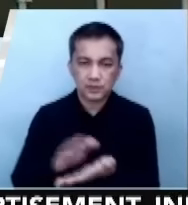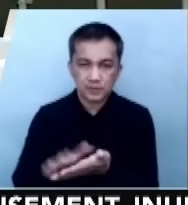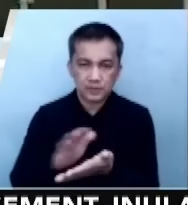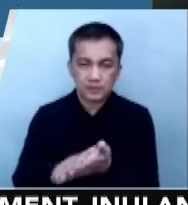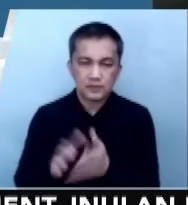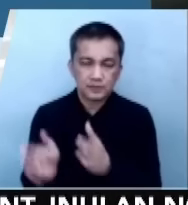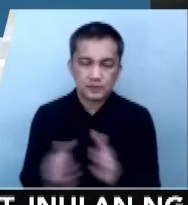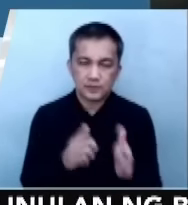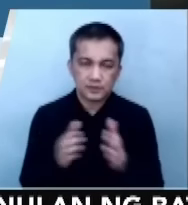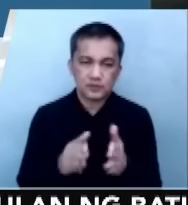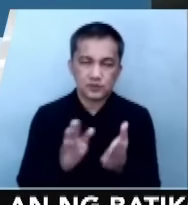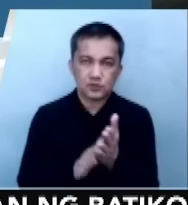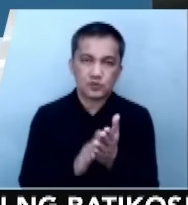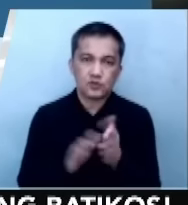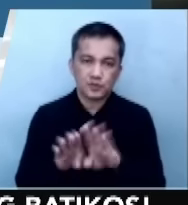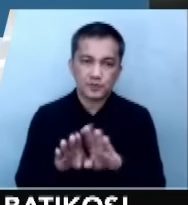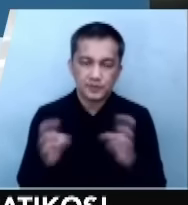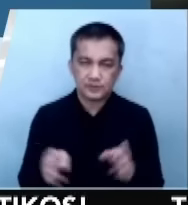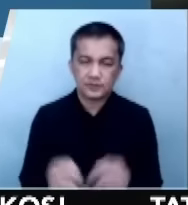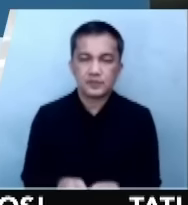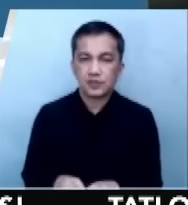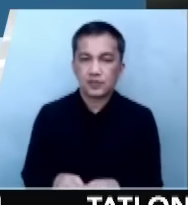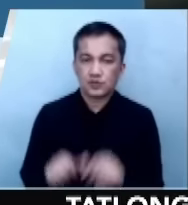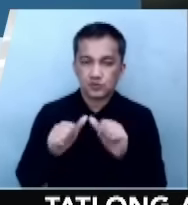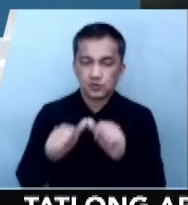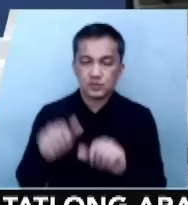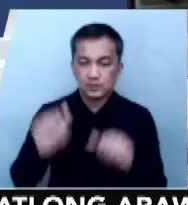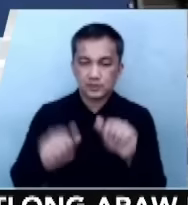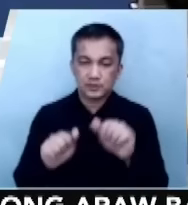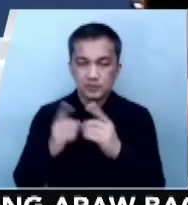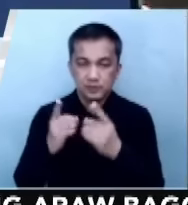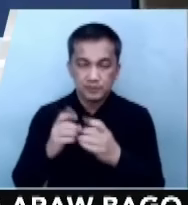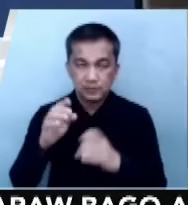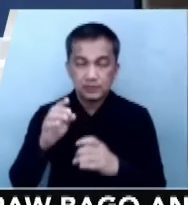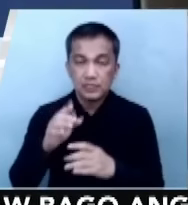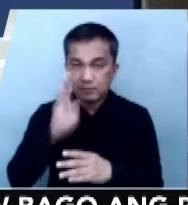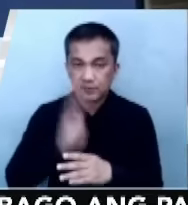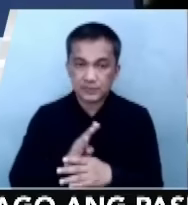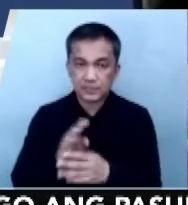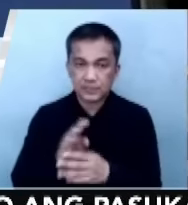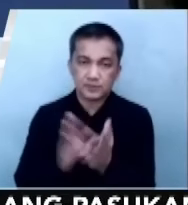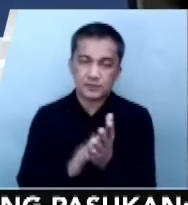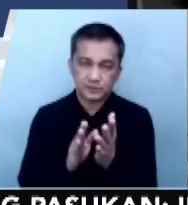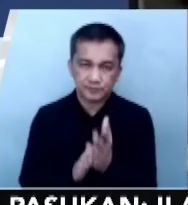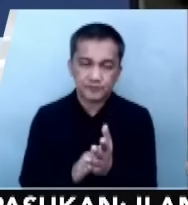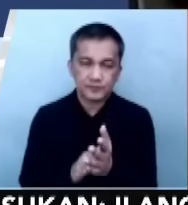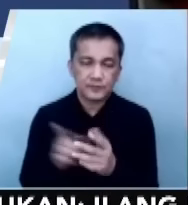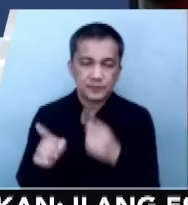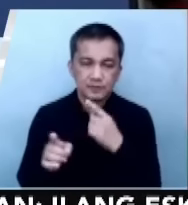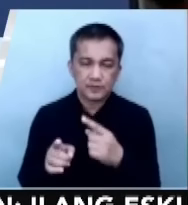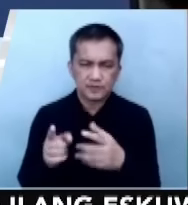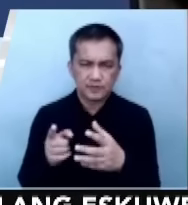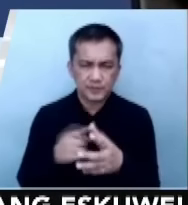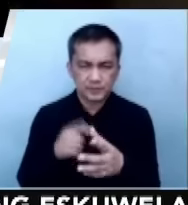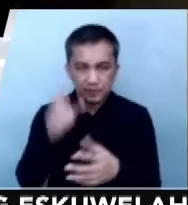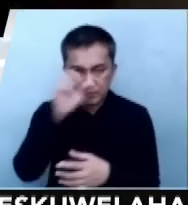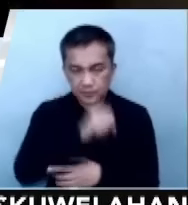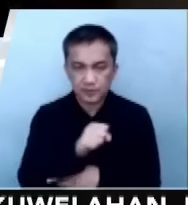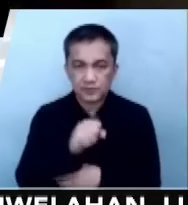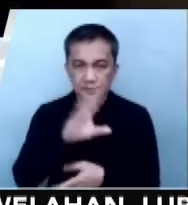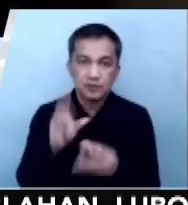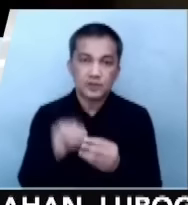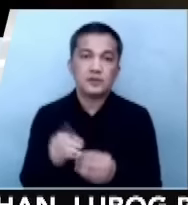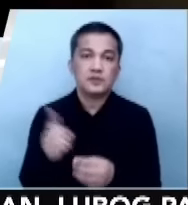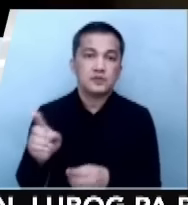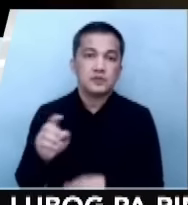school opening Patuloy ang assessment ang dep ed sa damage sa mga paaralan na sa inisyal na pagtaya ay Umabot na sa